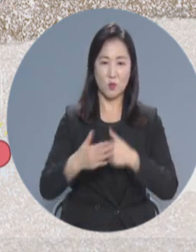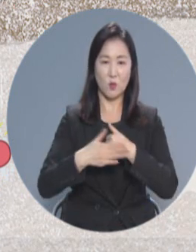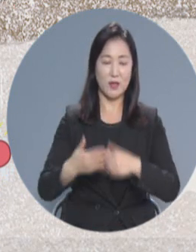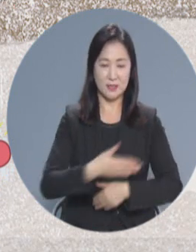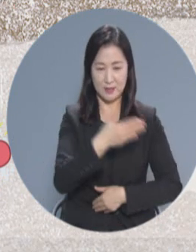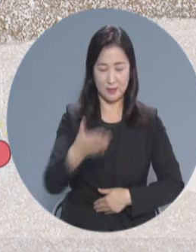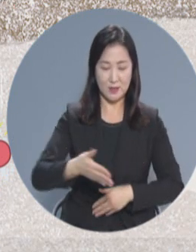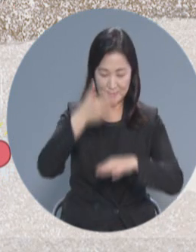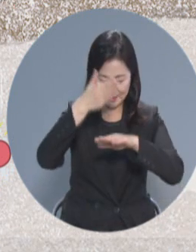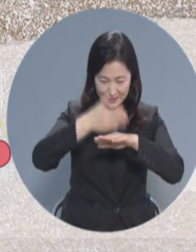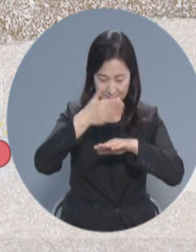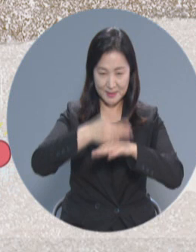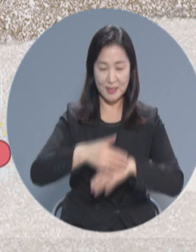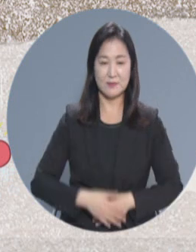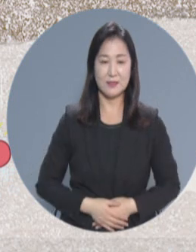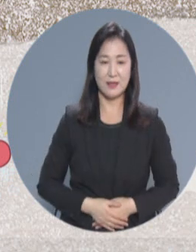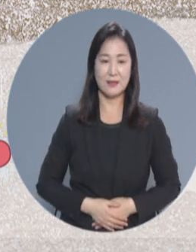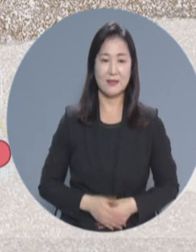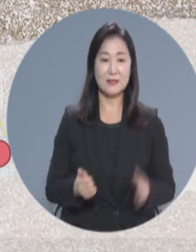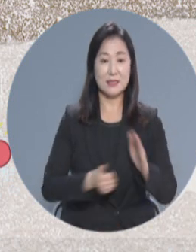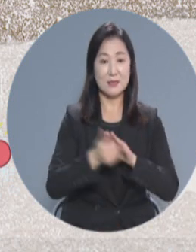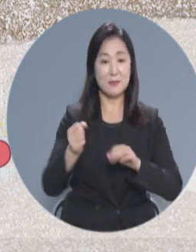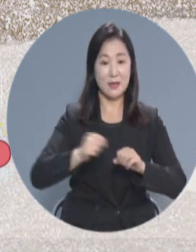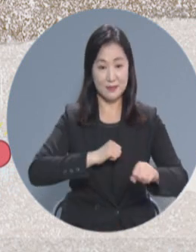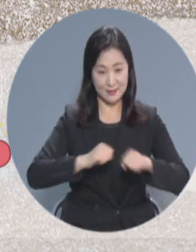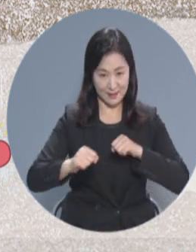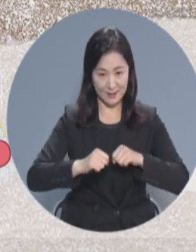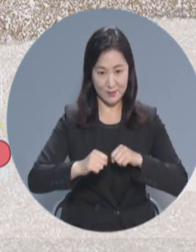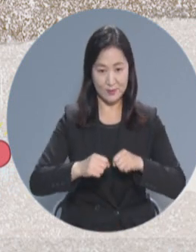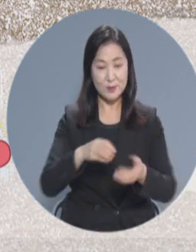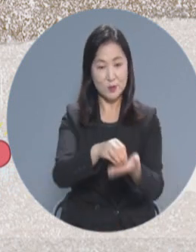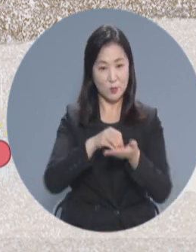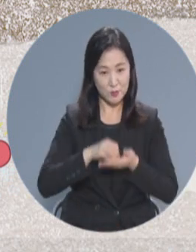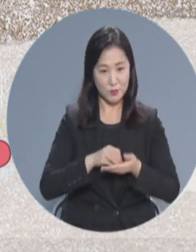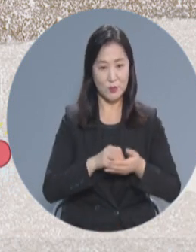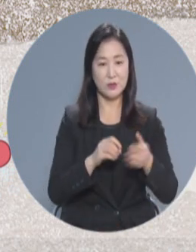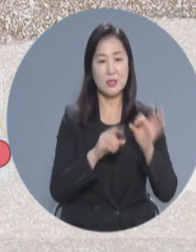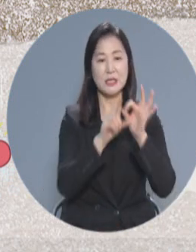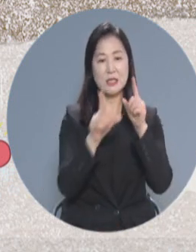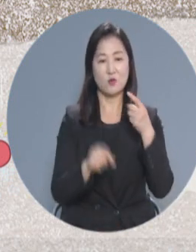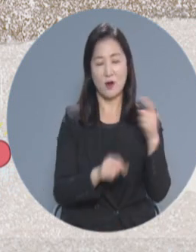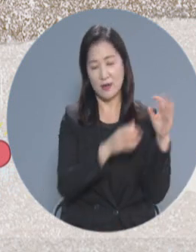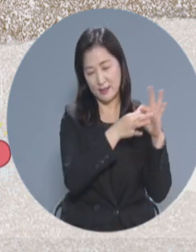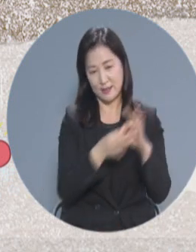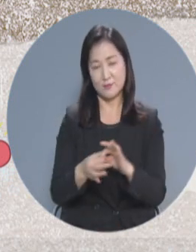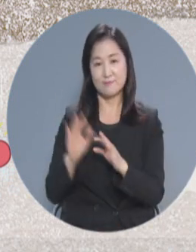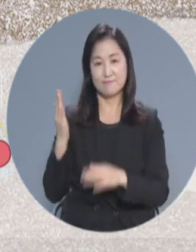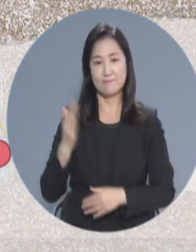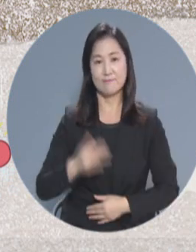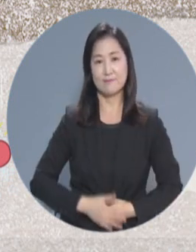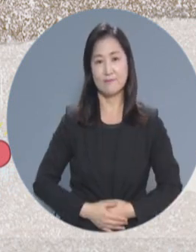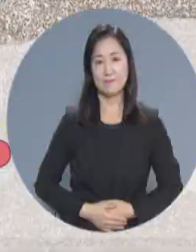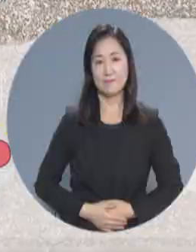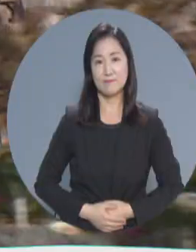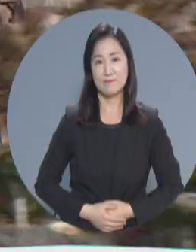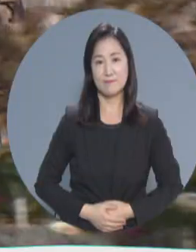분들께 감사드립니다. 희망 2021 나눔 캠페인은 1월 말까지 접수합니다.